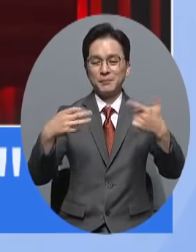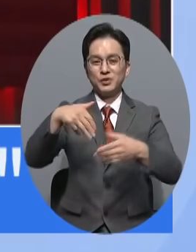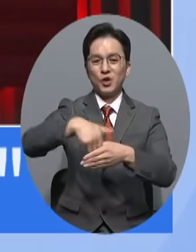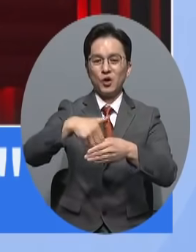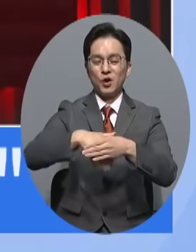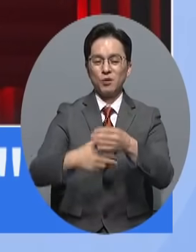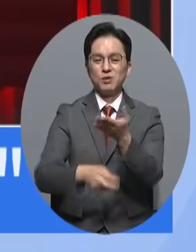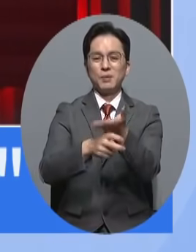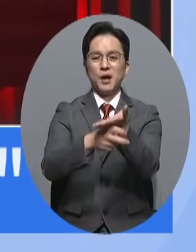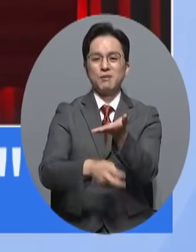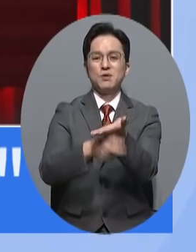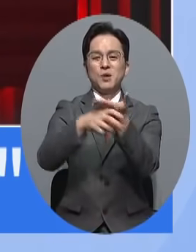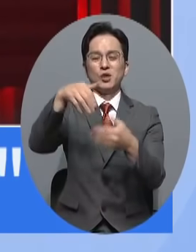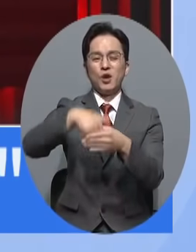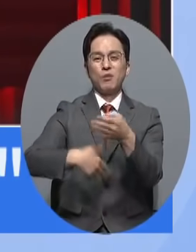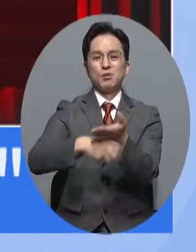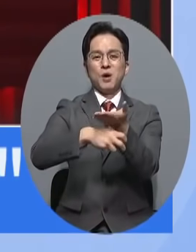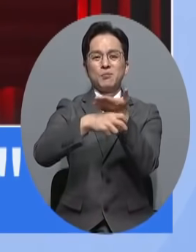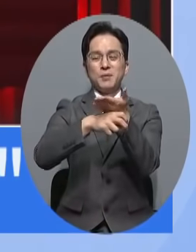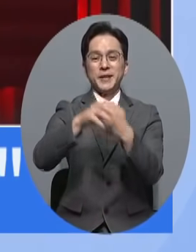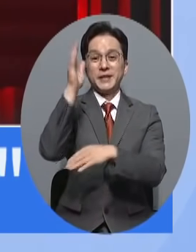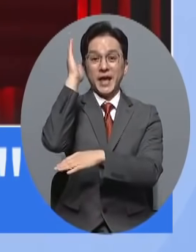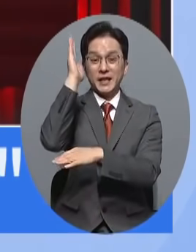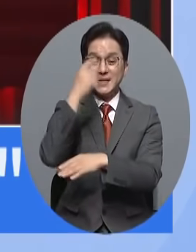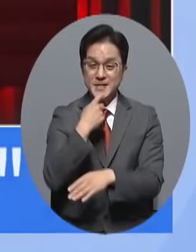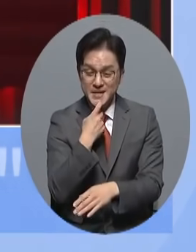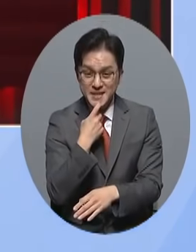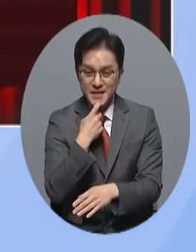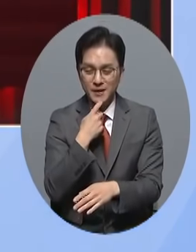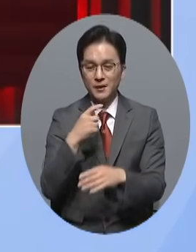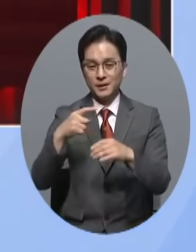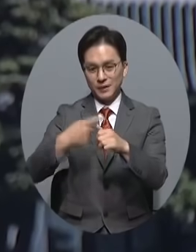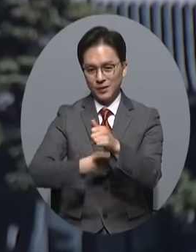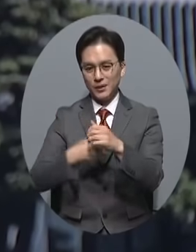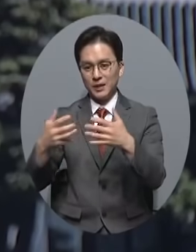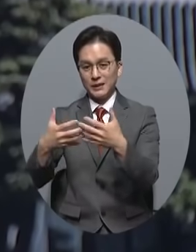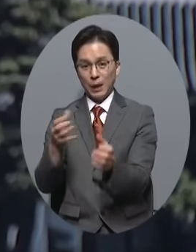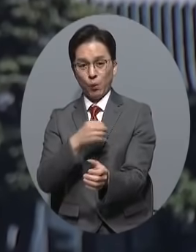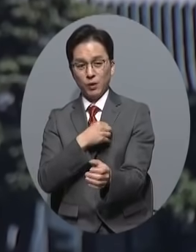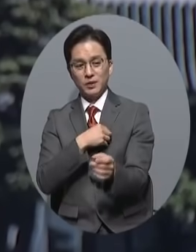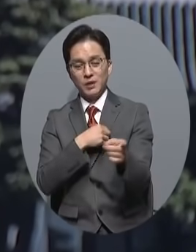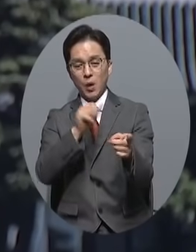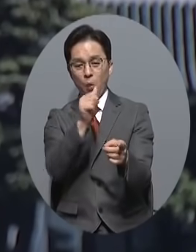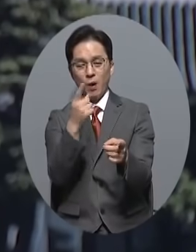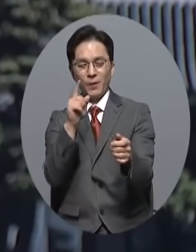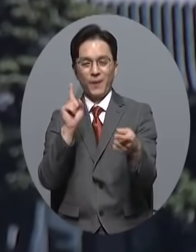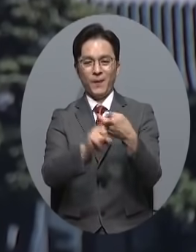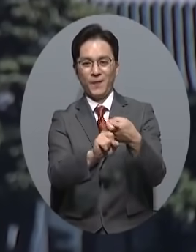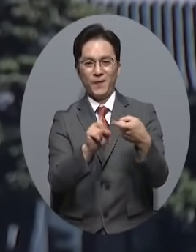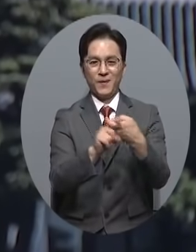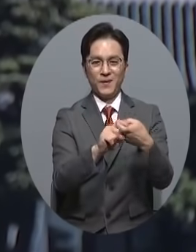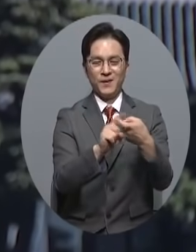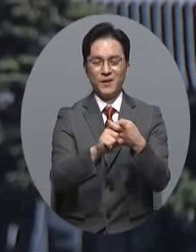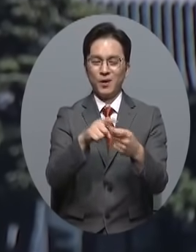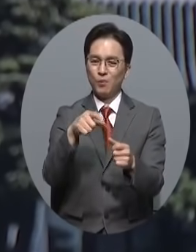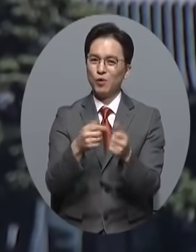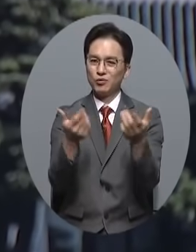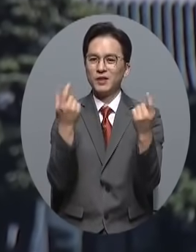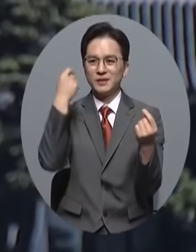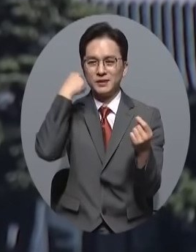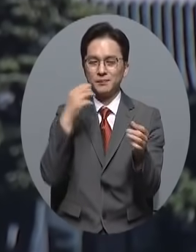그렇네. 때문에 예. 그건 좀 고민스러울 지점일 것 같습니다. 예. 어떻게 보셨는지요? 제가 볼 때는 요 토론을 하는 과정에서 끊임없이 자기는